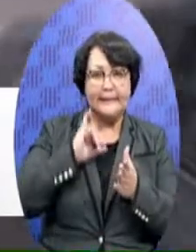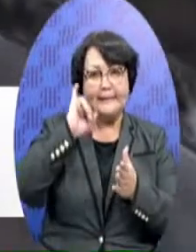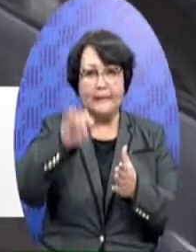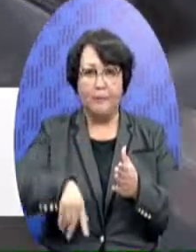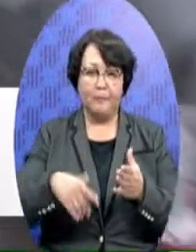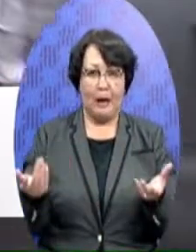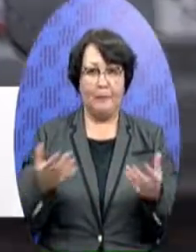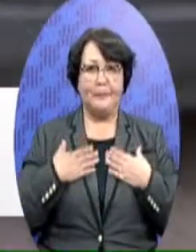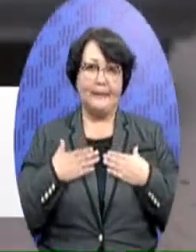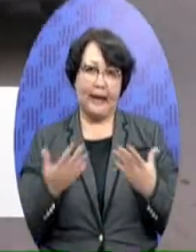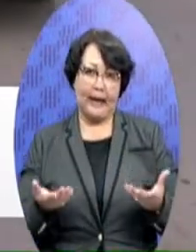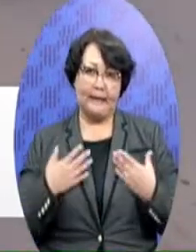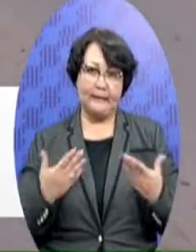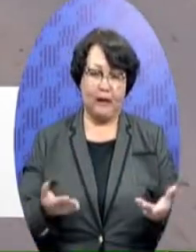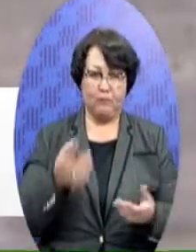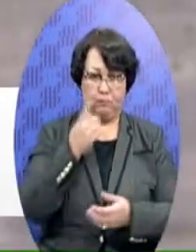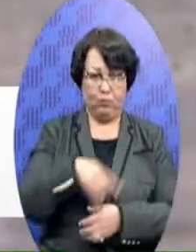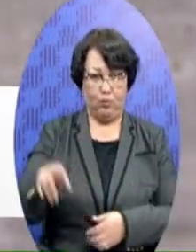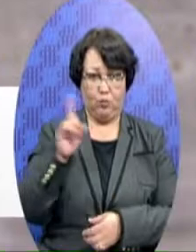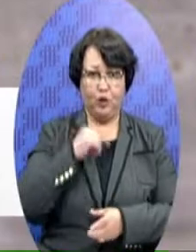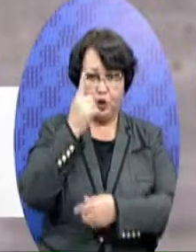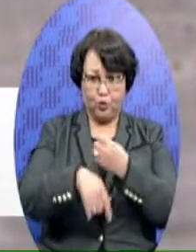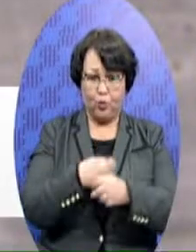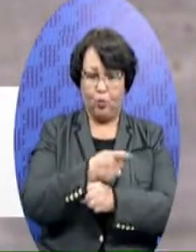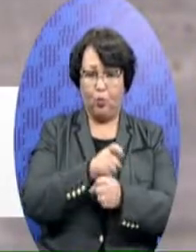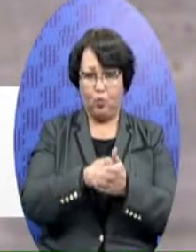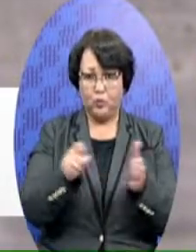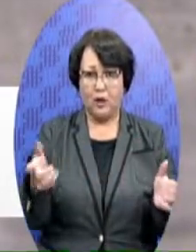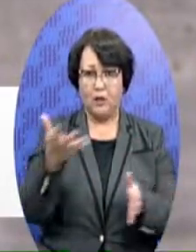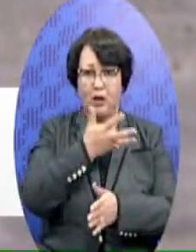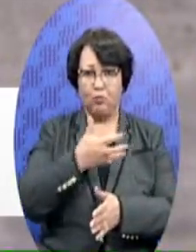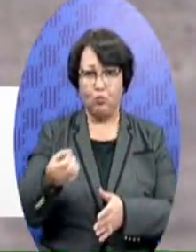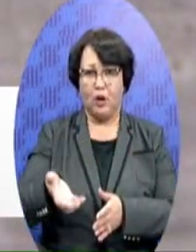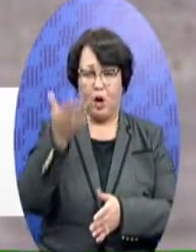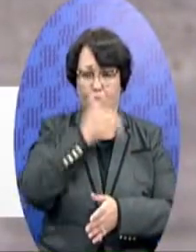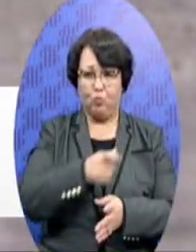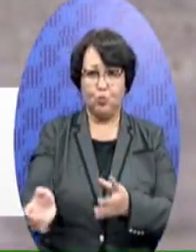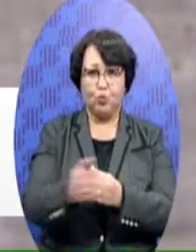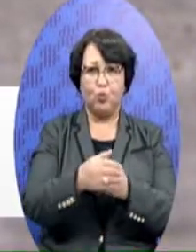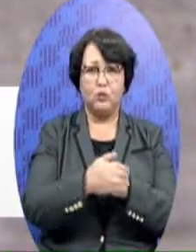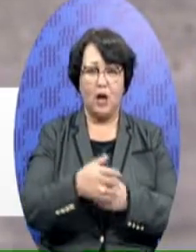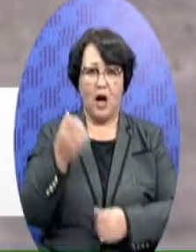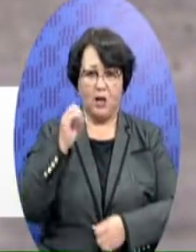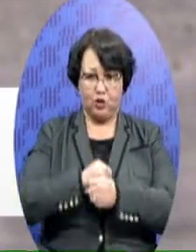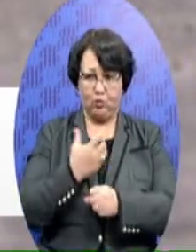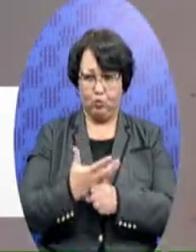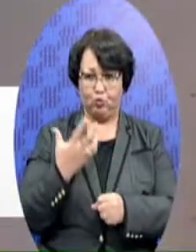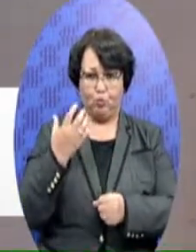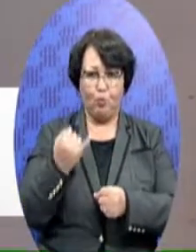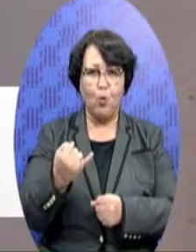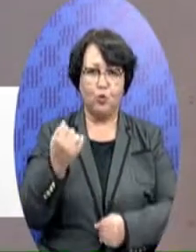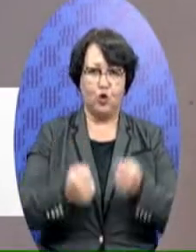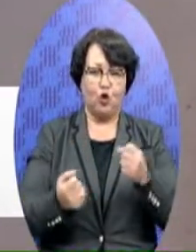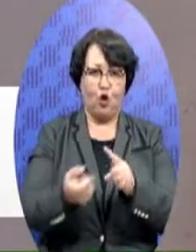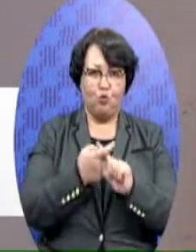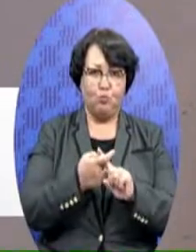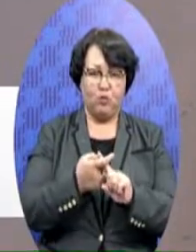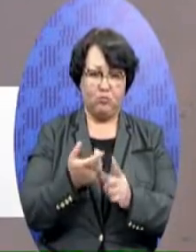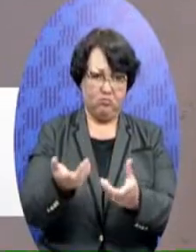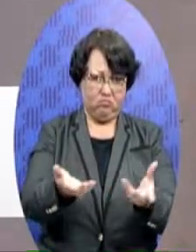байх уу. Ганцхан жилийн хугацаанд 500 гаруй хүн хариуцлагагүй жолоочийн буруугаас хорвоог орхиж байгаа энэ үед зам тээврийн осол гаргасан